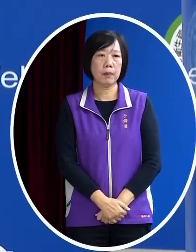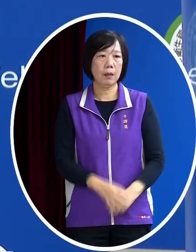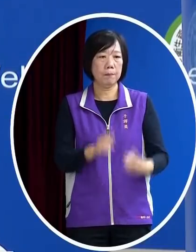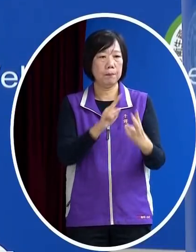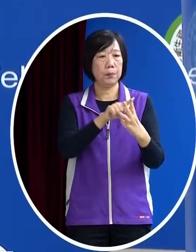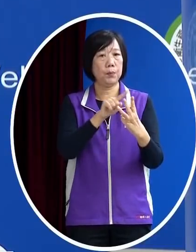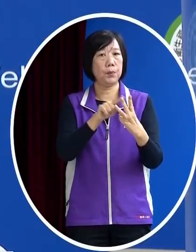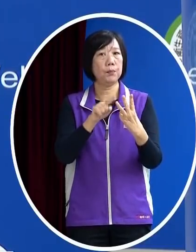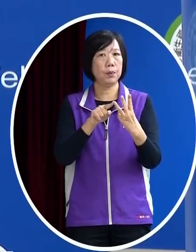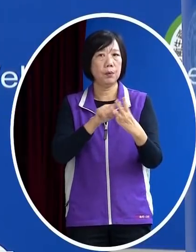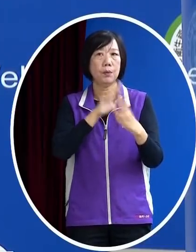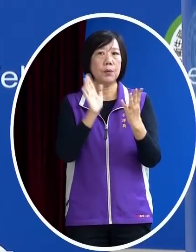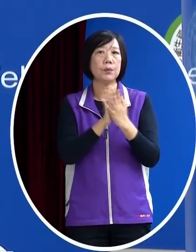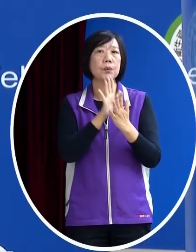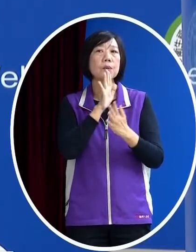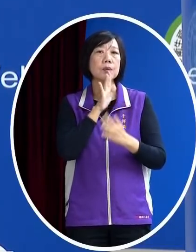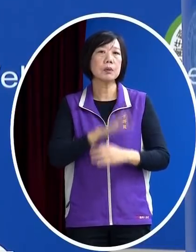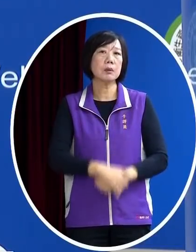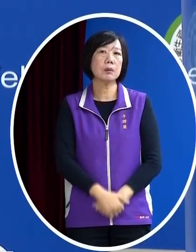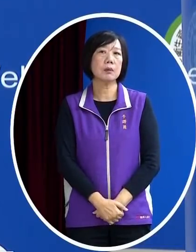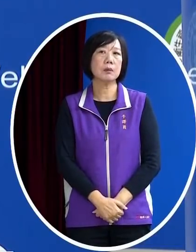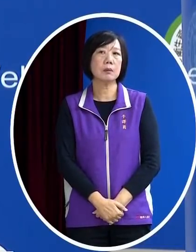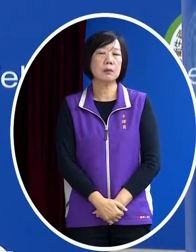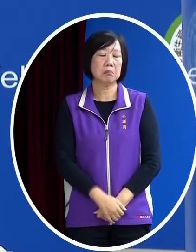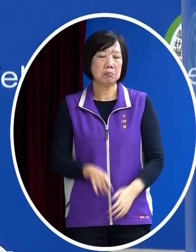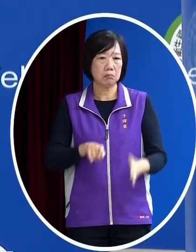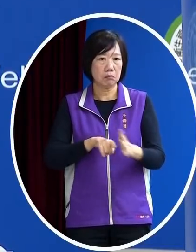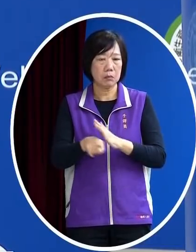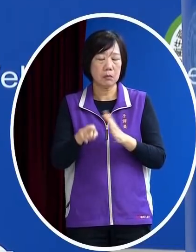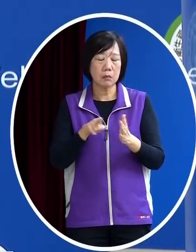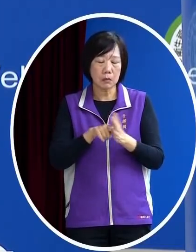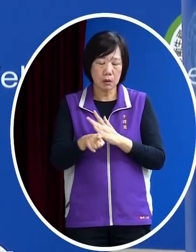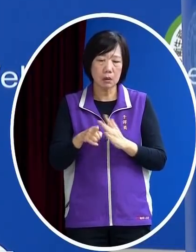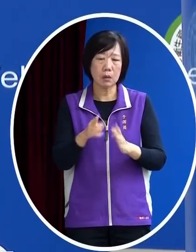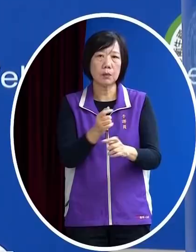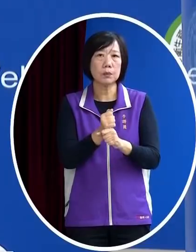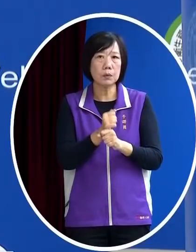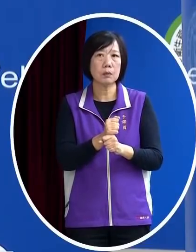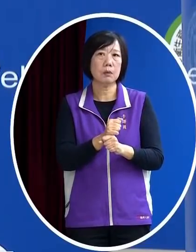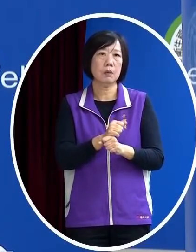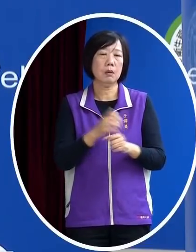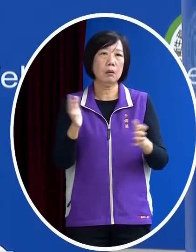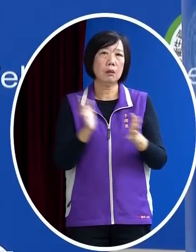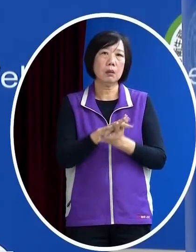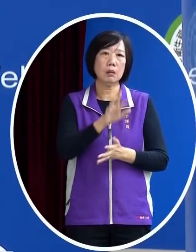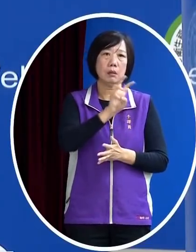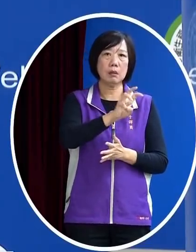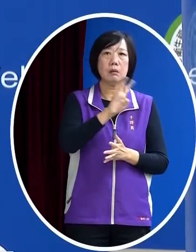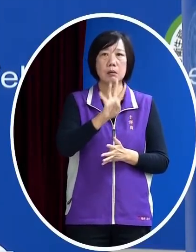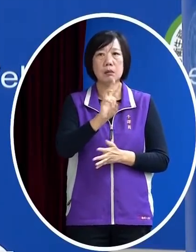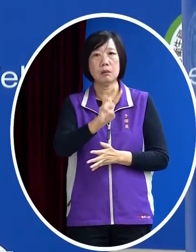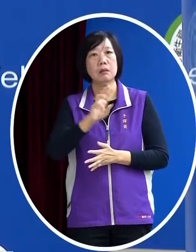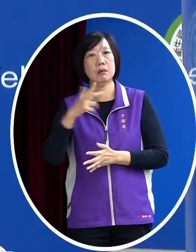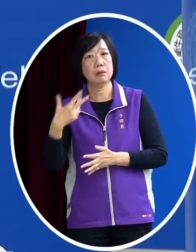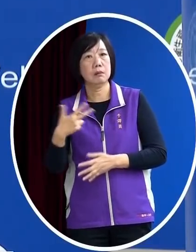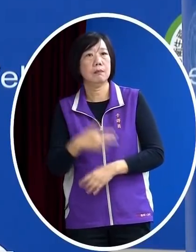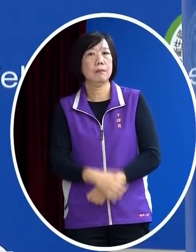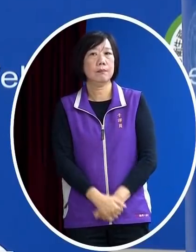3案他们的基本上的 CT 值都相当的低分别大概34或37。